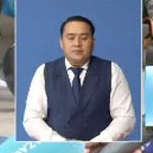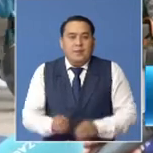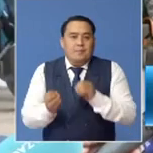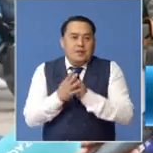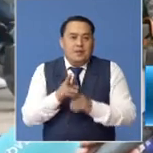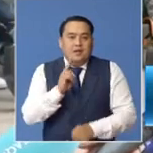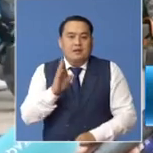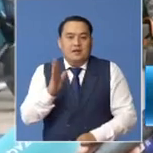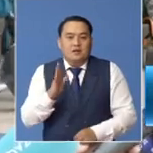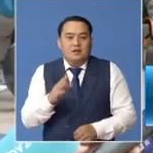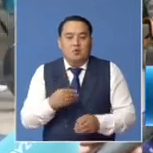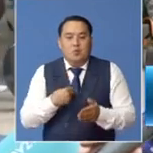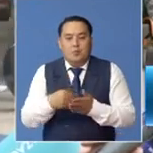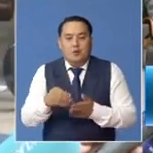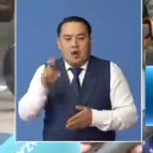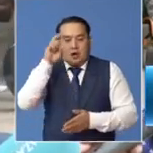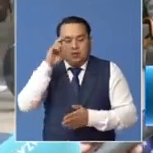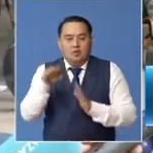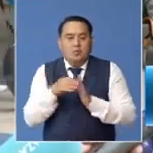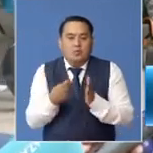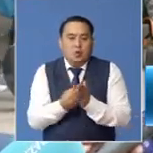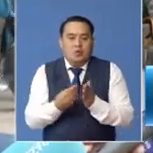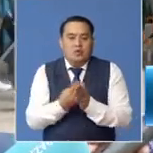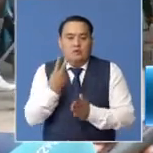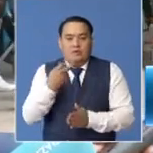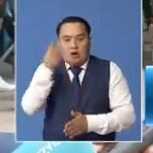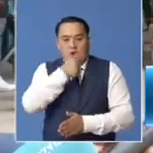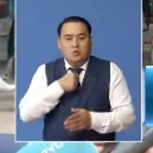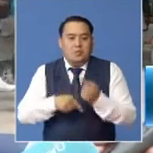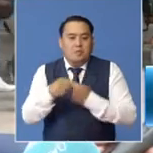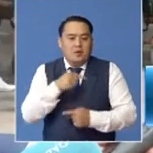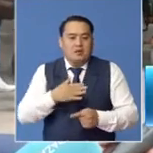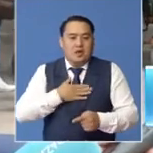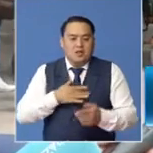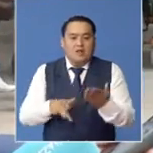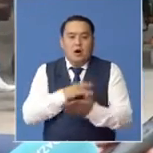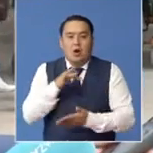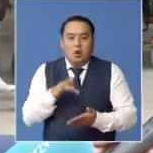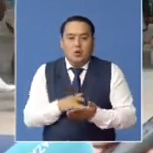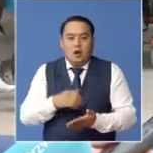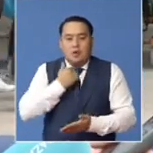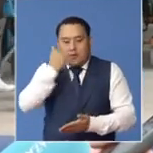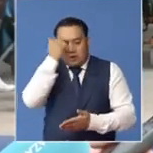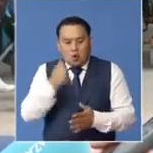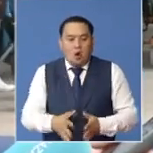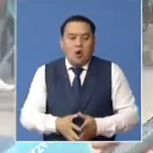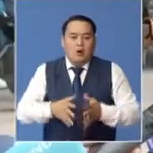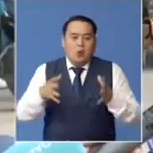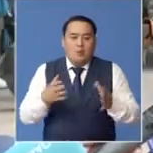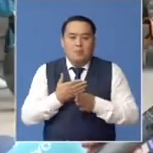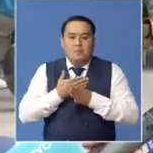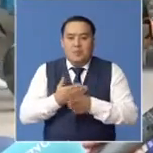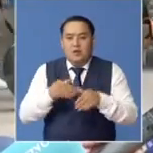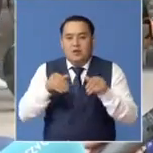15 квартир мы купили за счет государственного бюджета. Остальные 2 дома купили бизнесмены нашего города, которым я выражаю огромную благодарность, что помогает